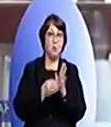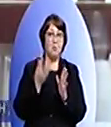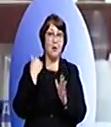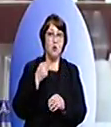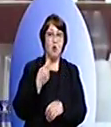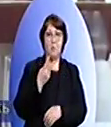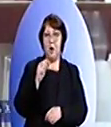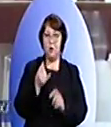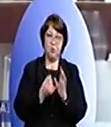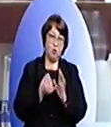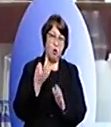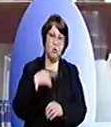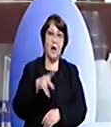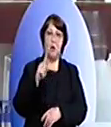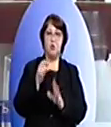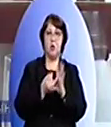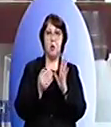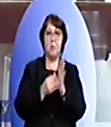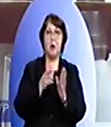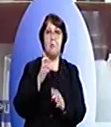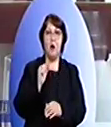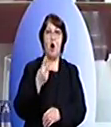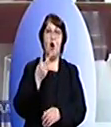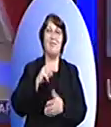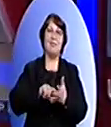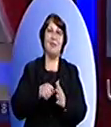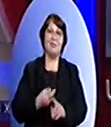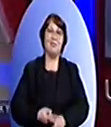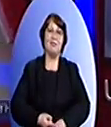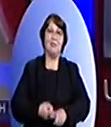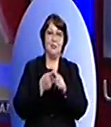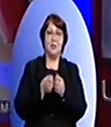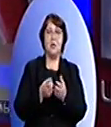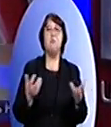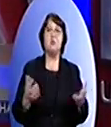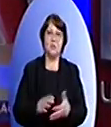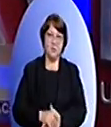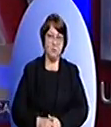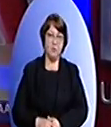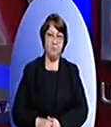онд 17,000 буюу 2 дахин нэмэгдсэн байна. За бид бол цаашид